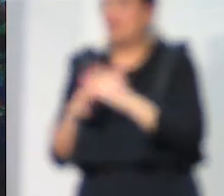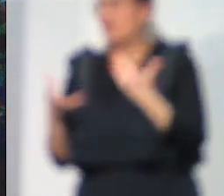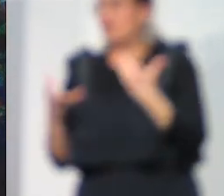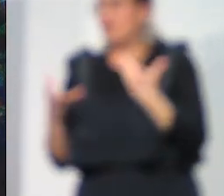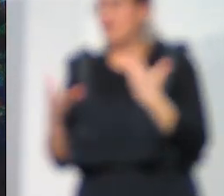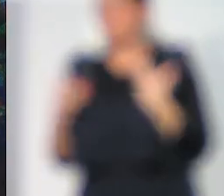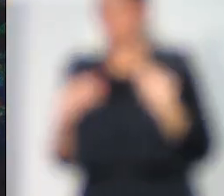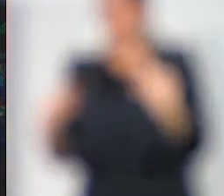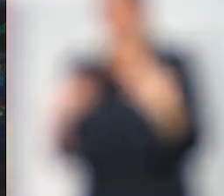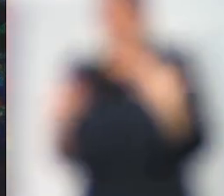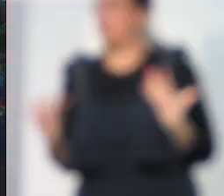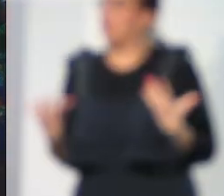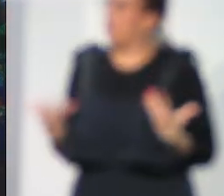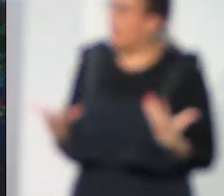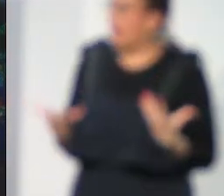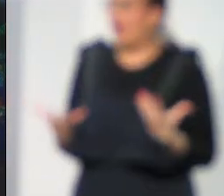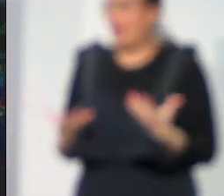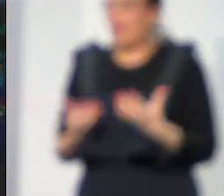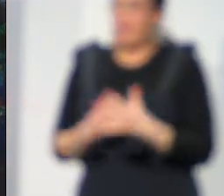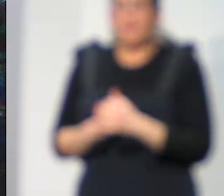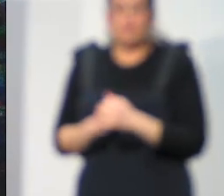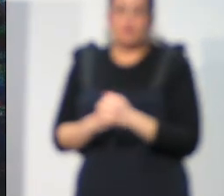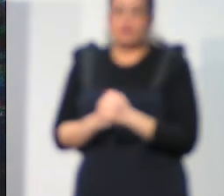Dont je ne suis pas sûre qu'elles soient vraiment,